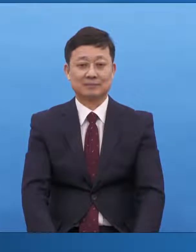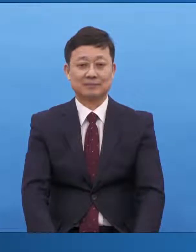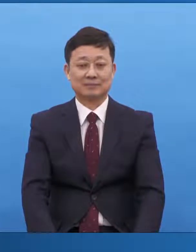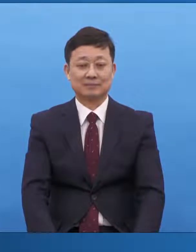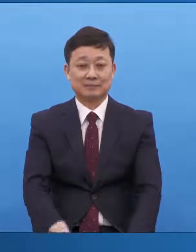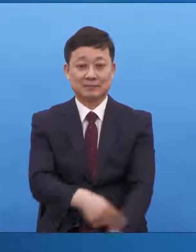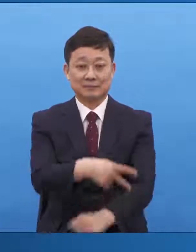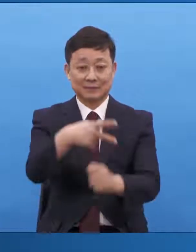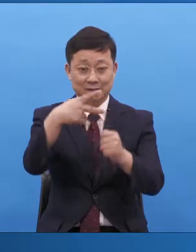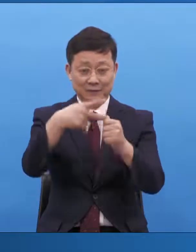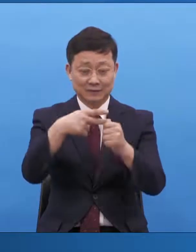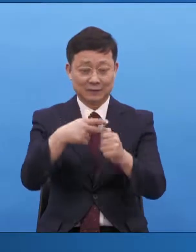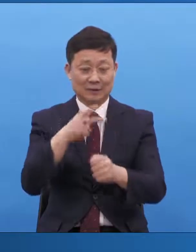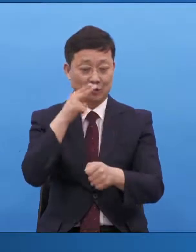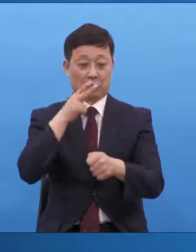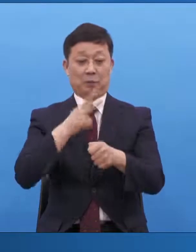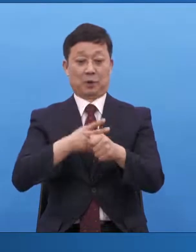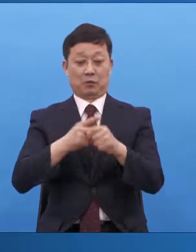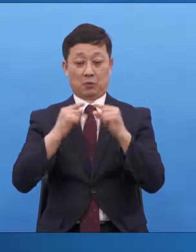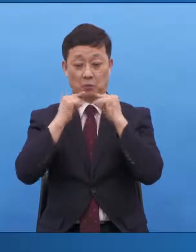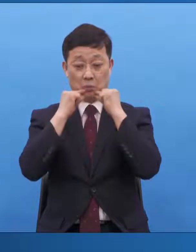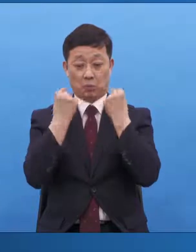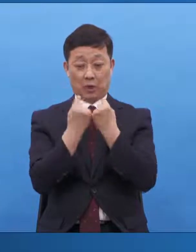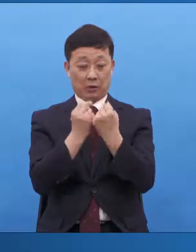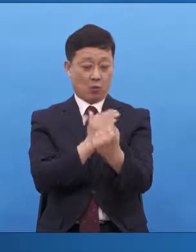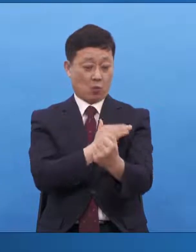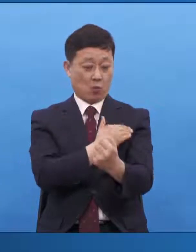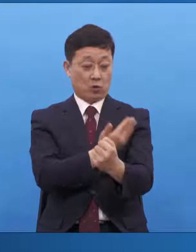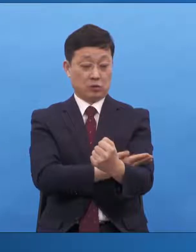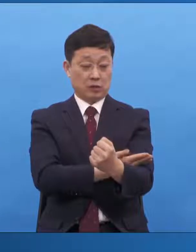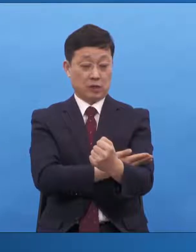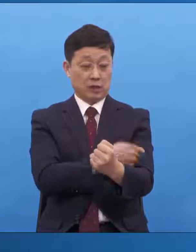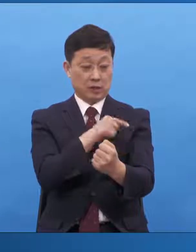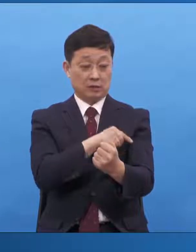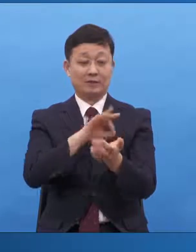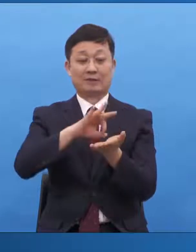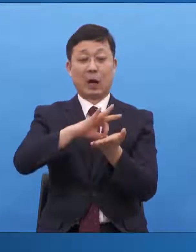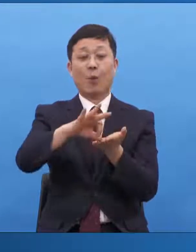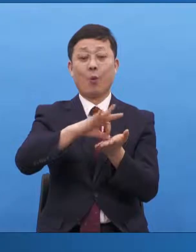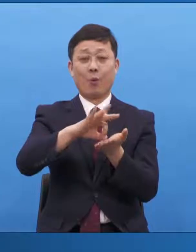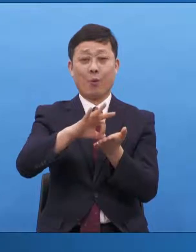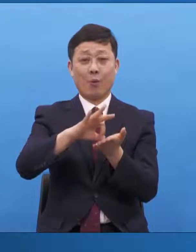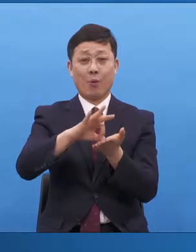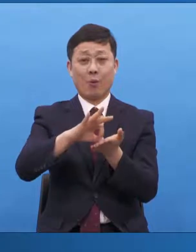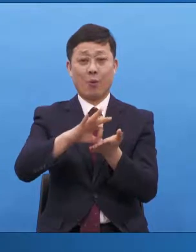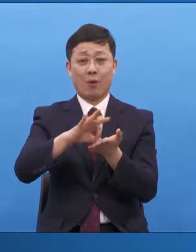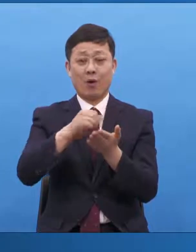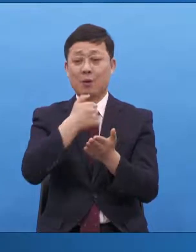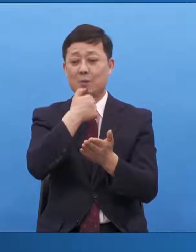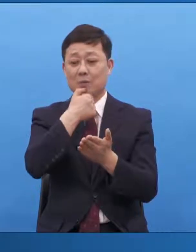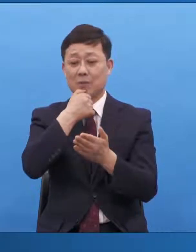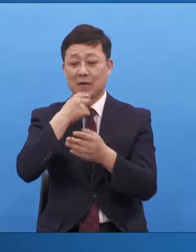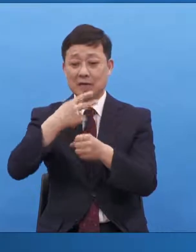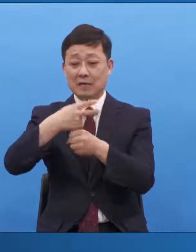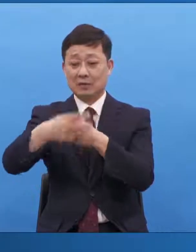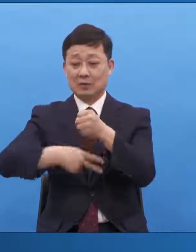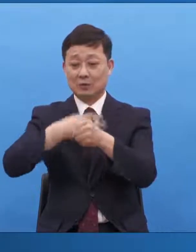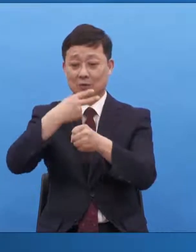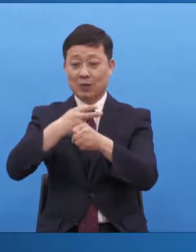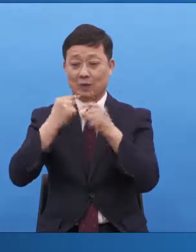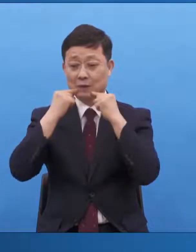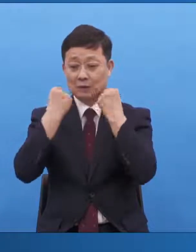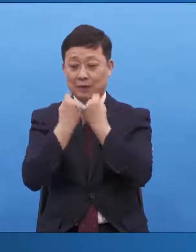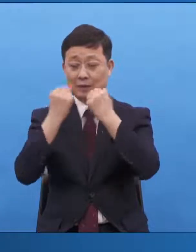아주 권세를 사용했어요. And this Paul even here used this tremendous authority. 거기서 사실은 2년간 보호받았죠. And so that's how he was protected